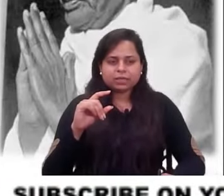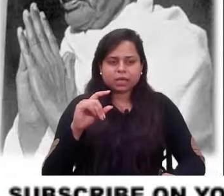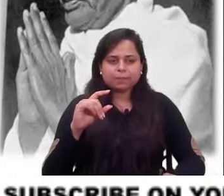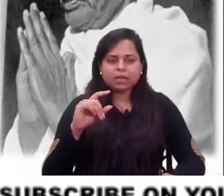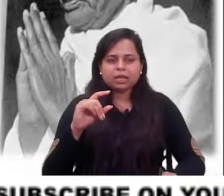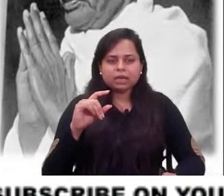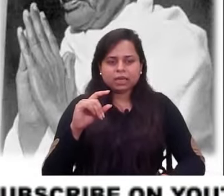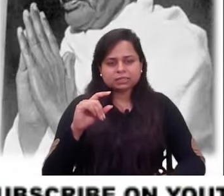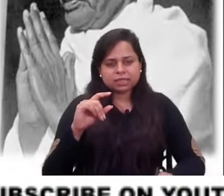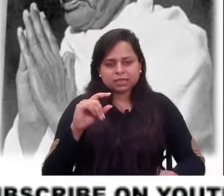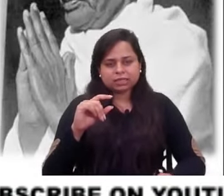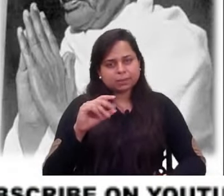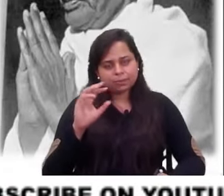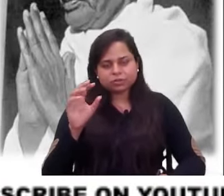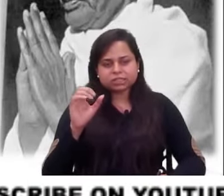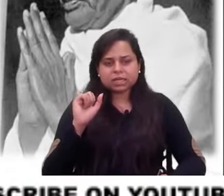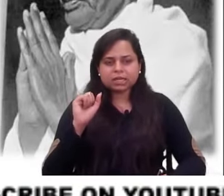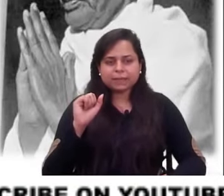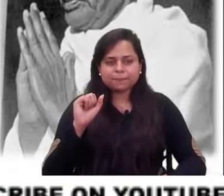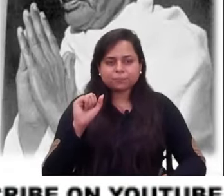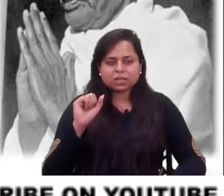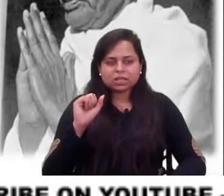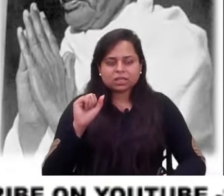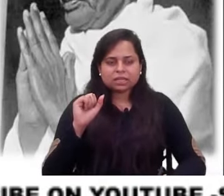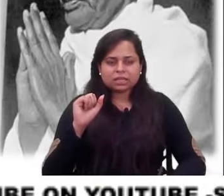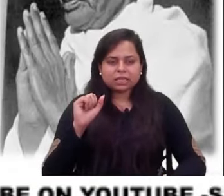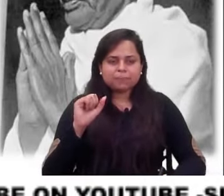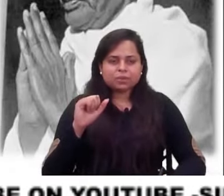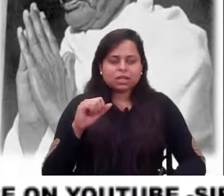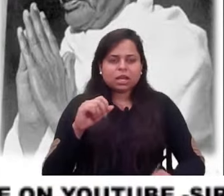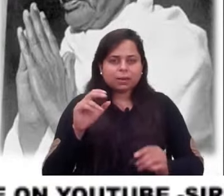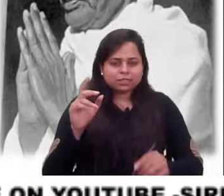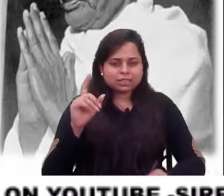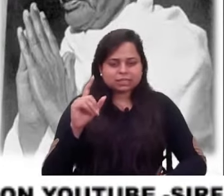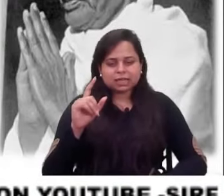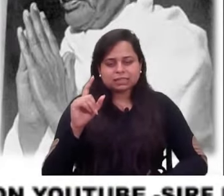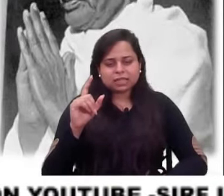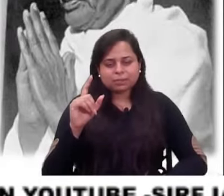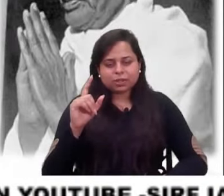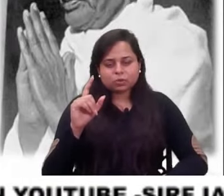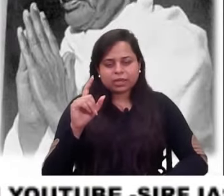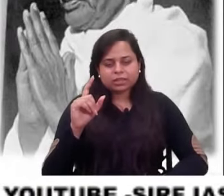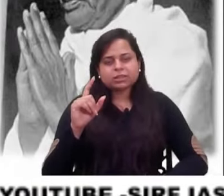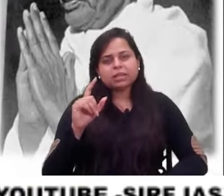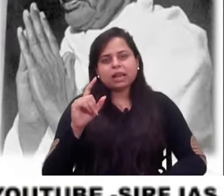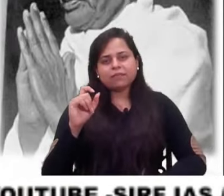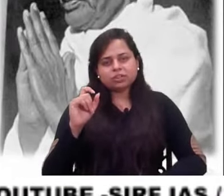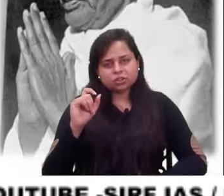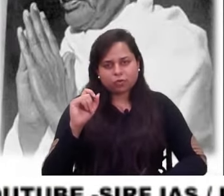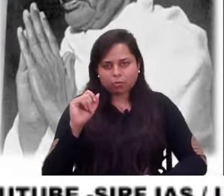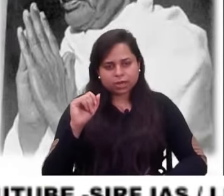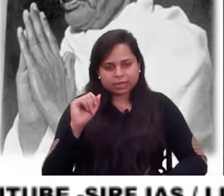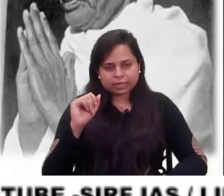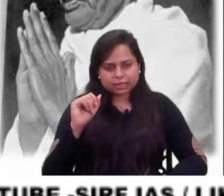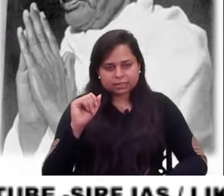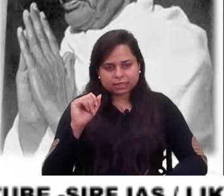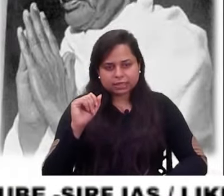यहां पर ठीक है तो यहां पर आप